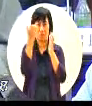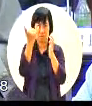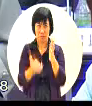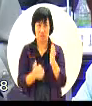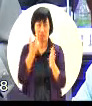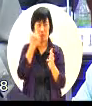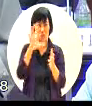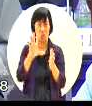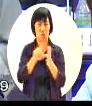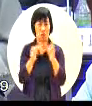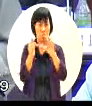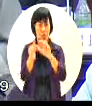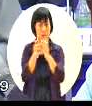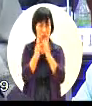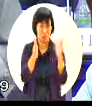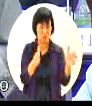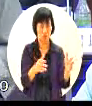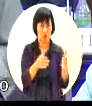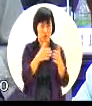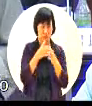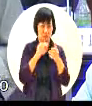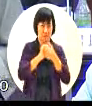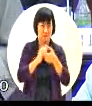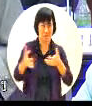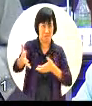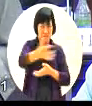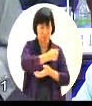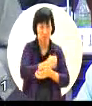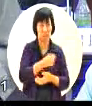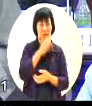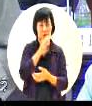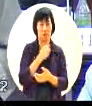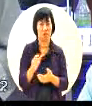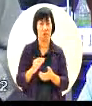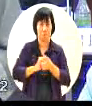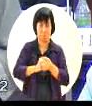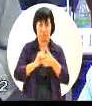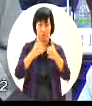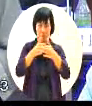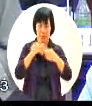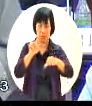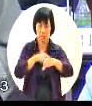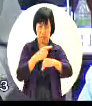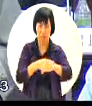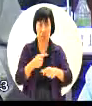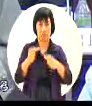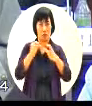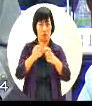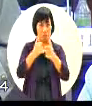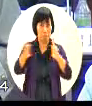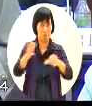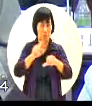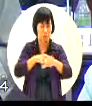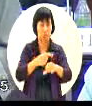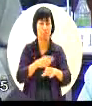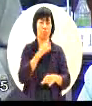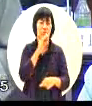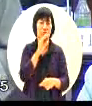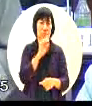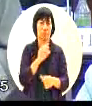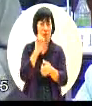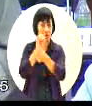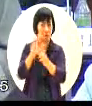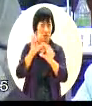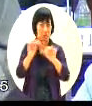收的必要性、公益性、公益性，啊，这个我嘛请咱的地政局要赶紧。啊，我